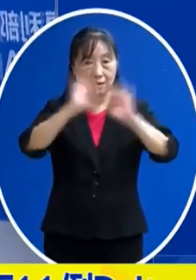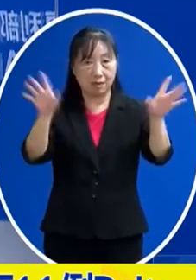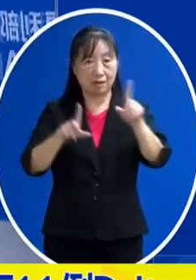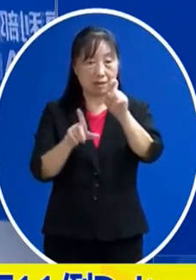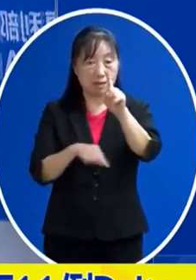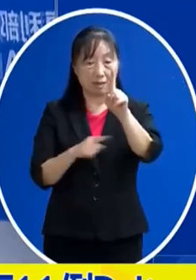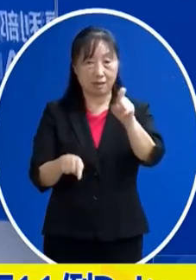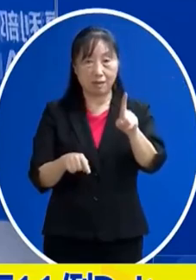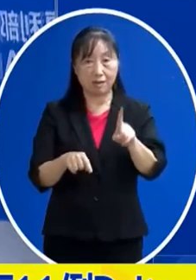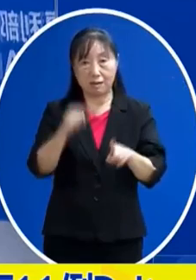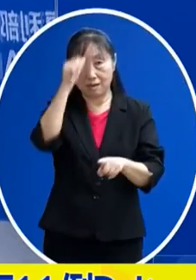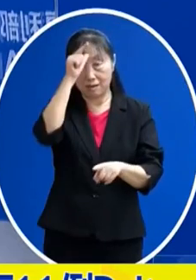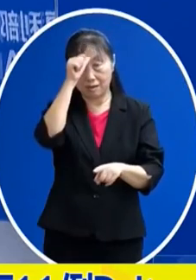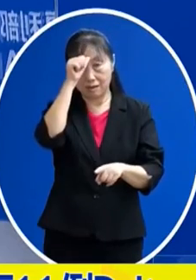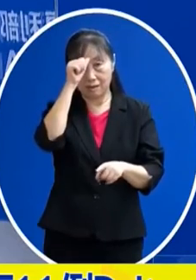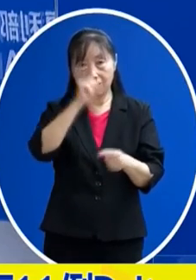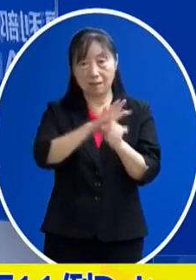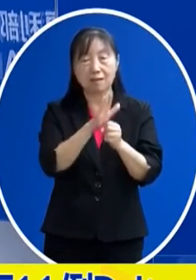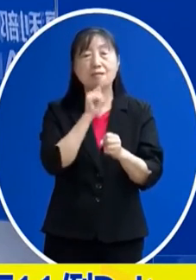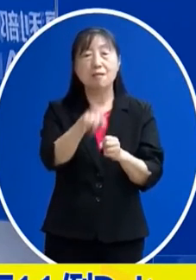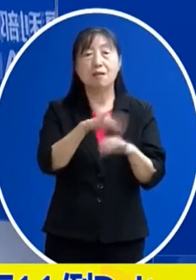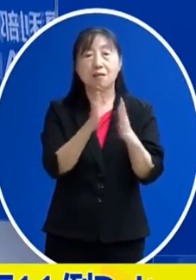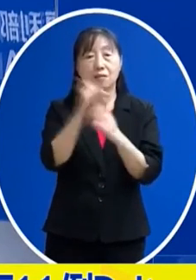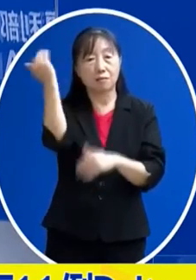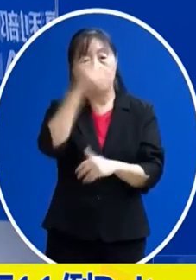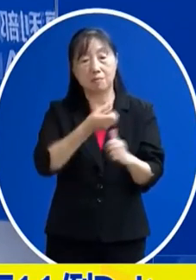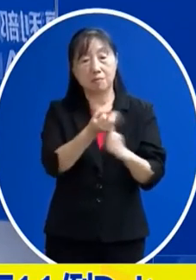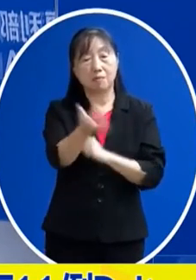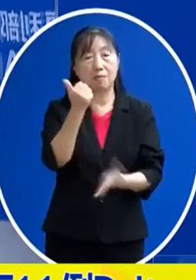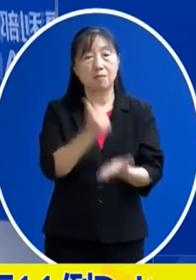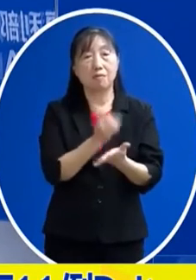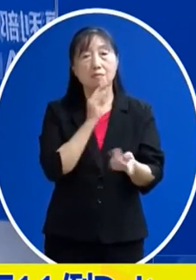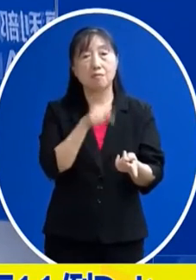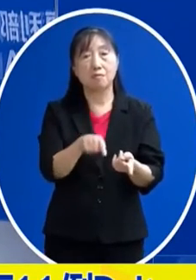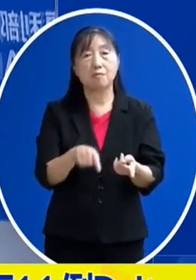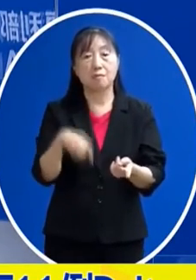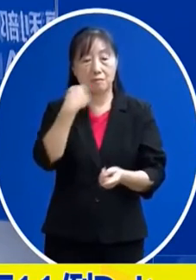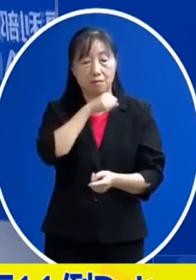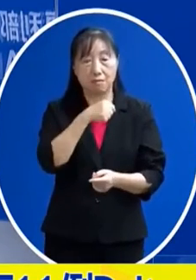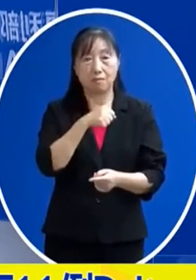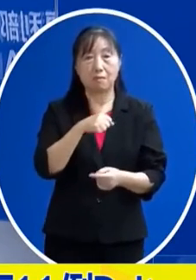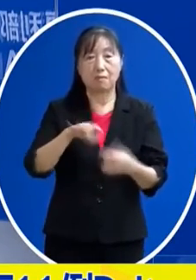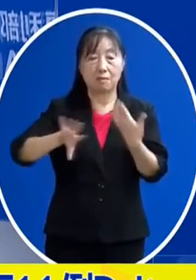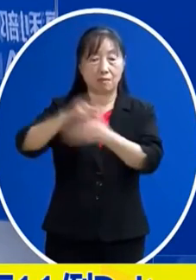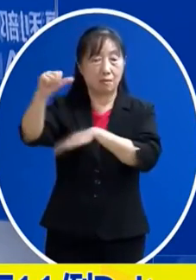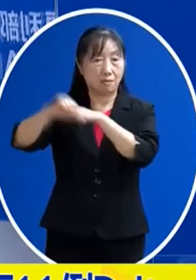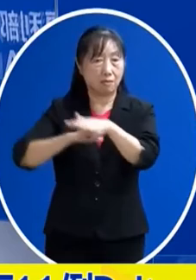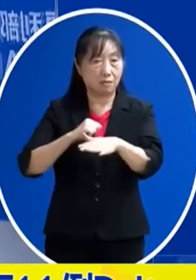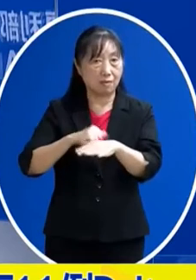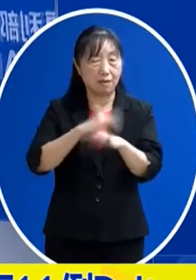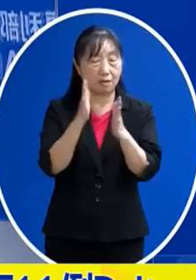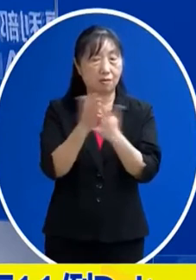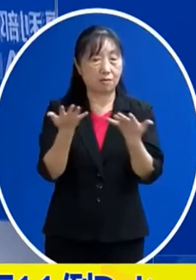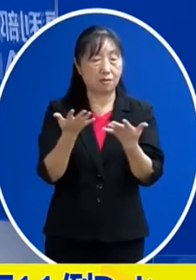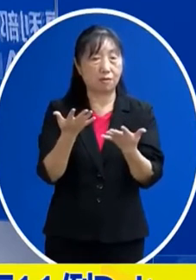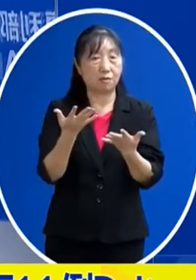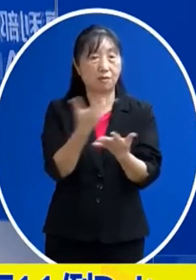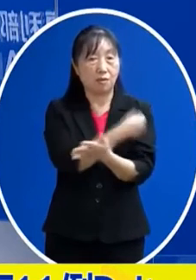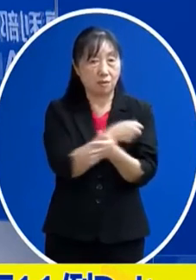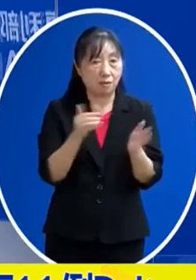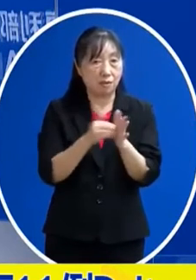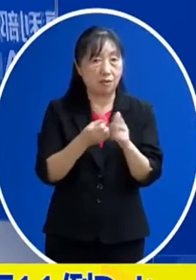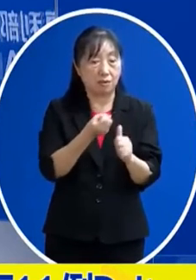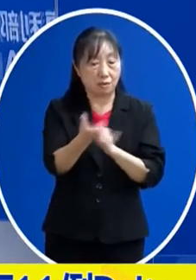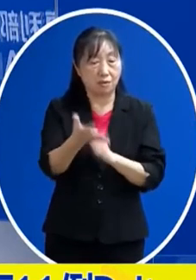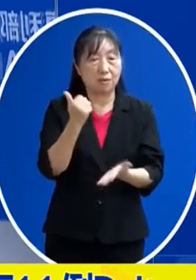11例 Delta 有9例是属于突破性的感染。那我们国内累积的这个境外移入的突破性感染的话呢，总